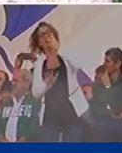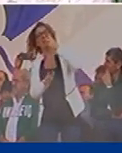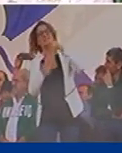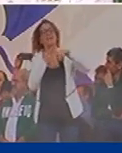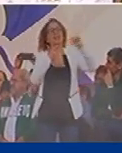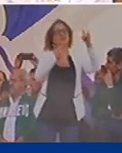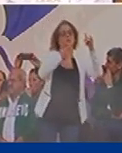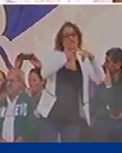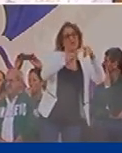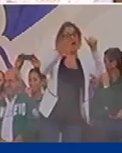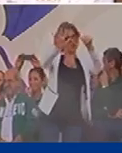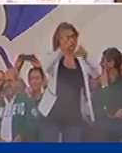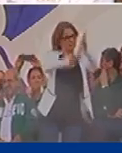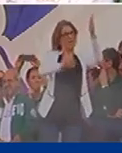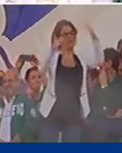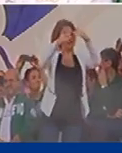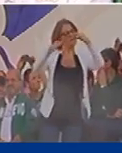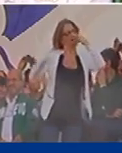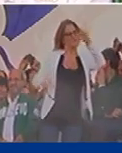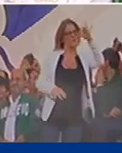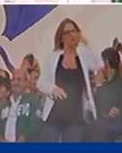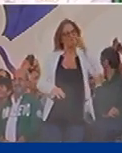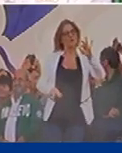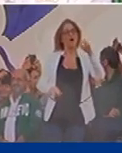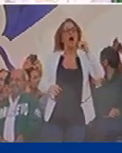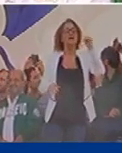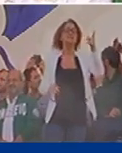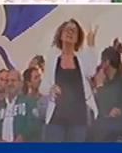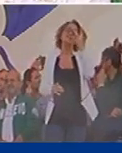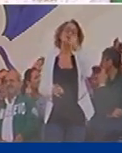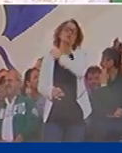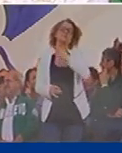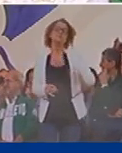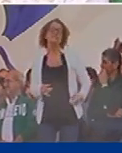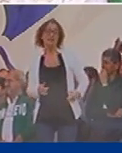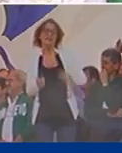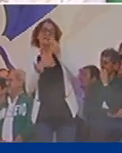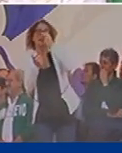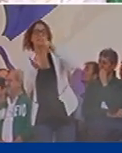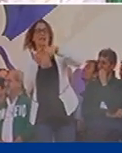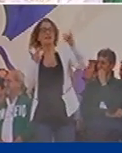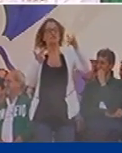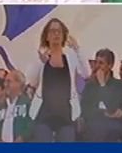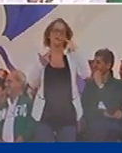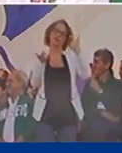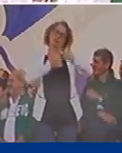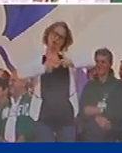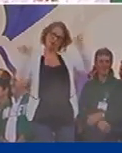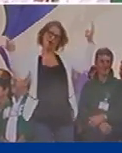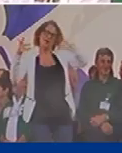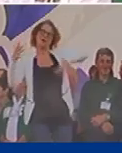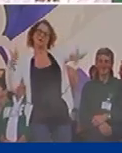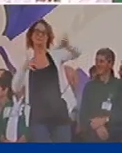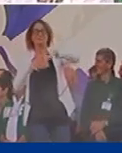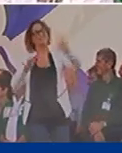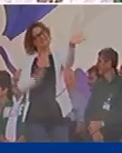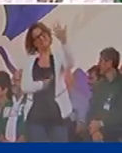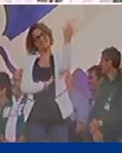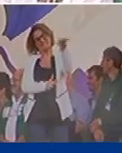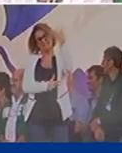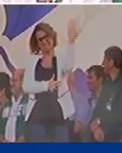essere a casa alle 18:00. anche se di sindaci interisti e juventini ne vedo un po' troppi in giro da queste parti, però vabbè, fa